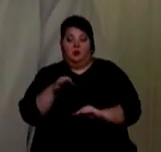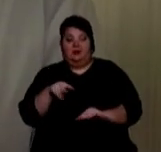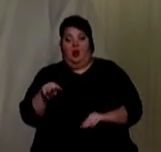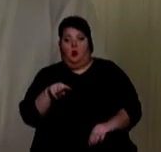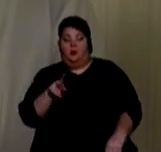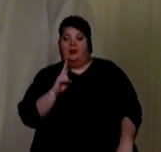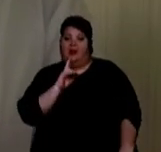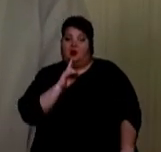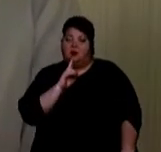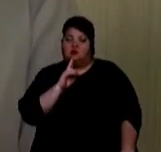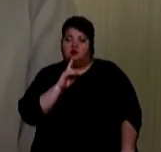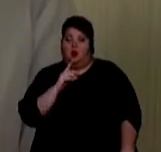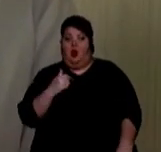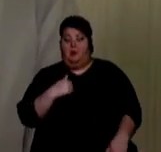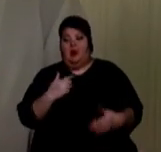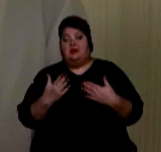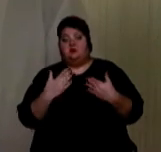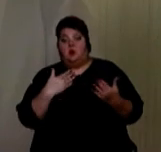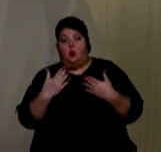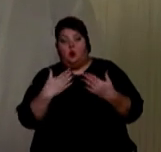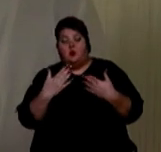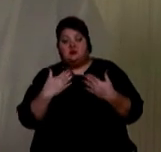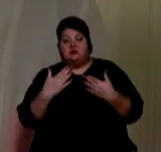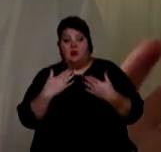Кременчуг. Ми спілкуємося і